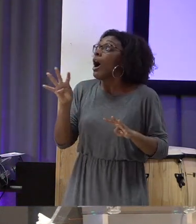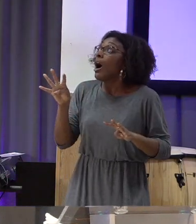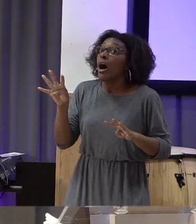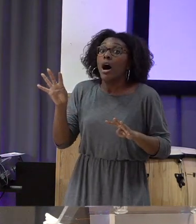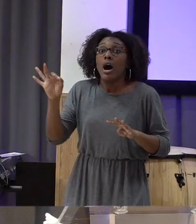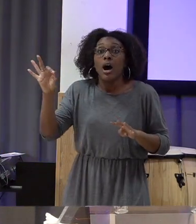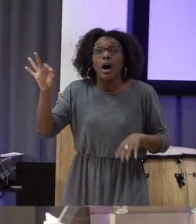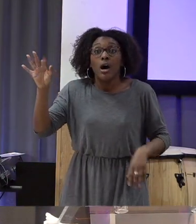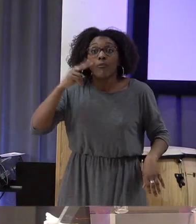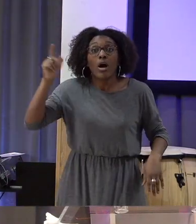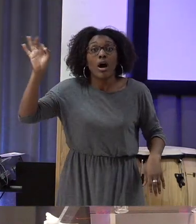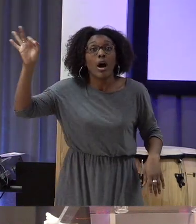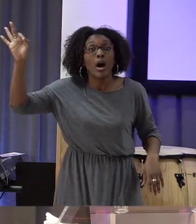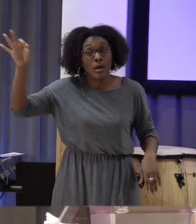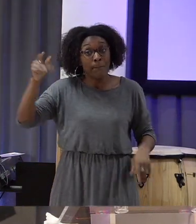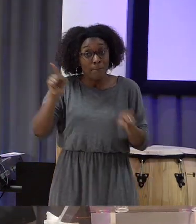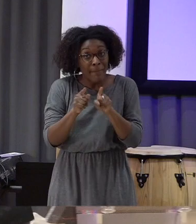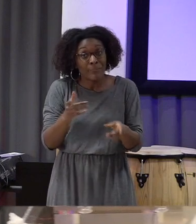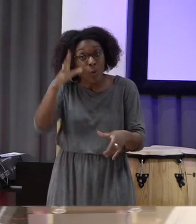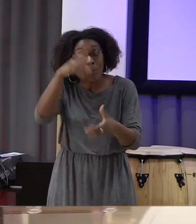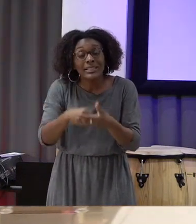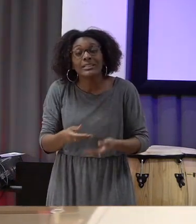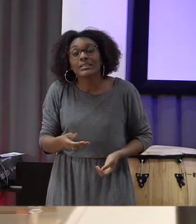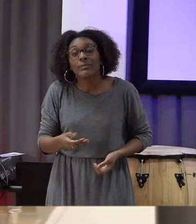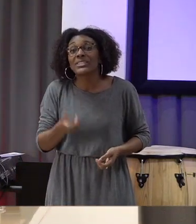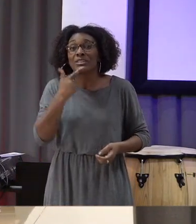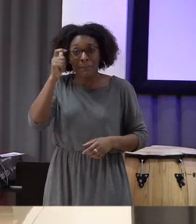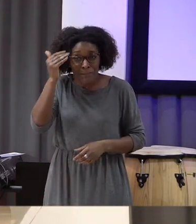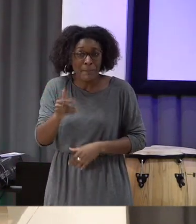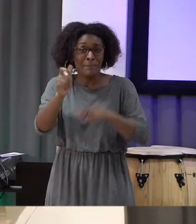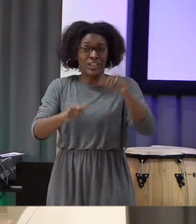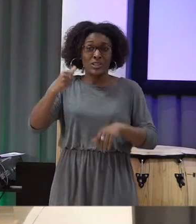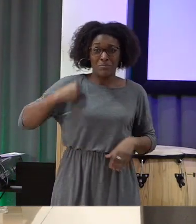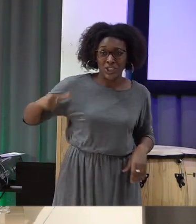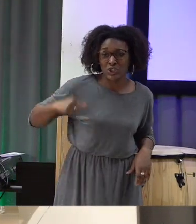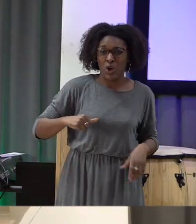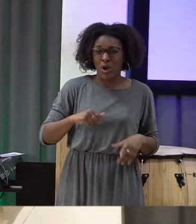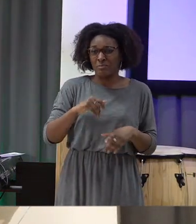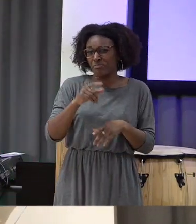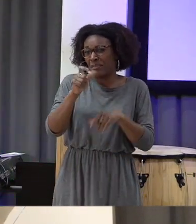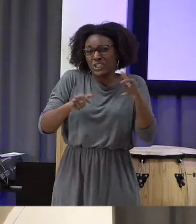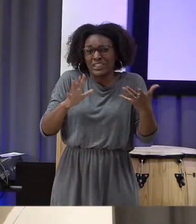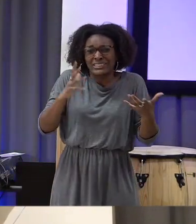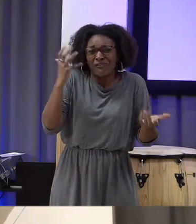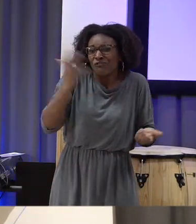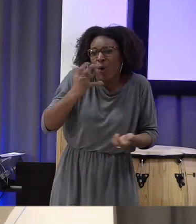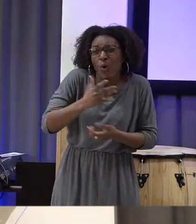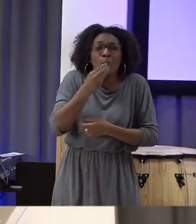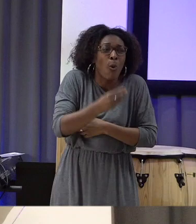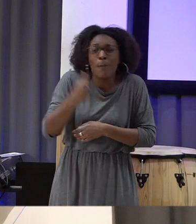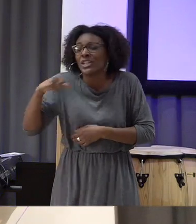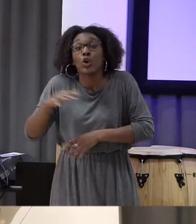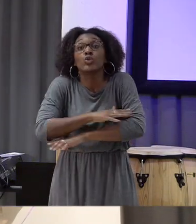Ceux qui l'ont percé le verront. Ça veut dire, même le méchant le verra. Le bon le